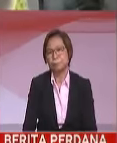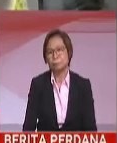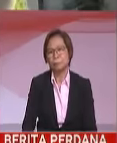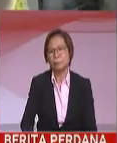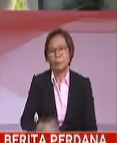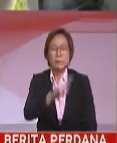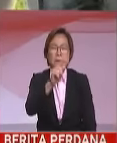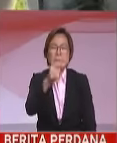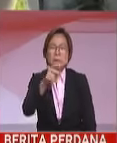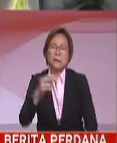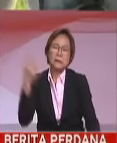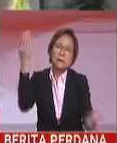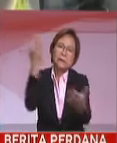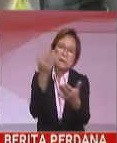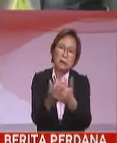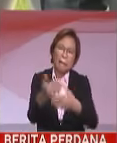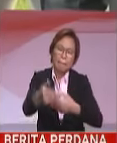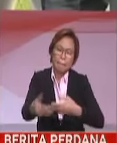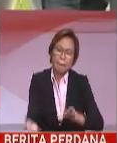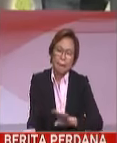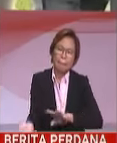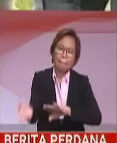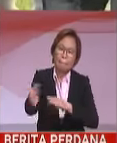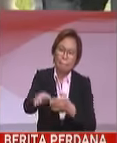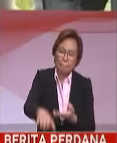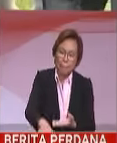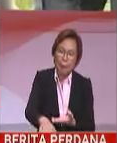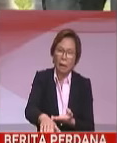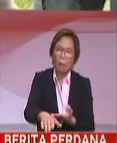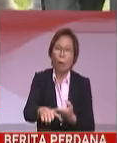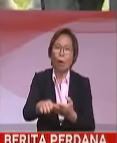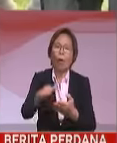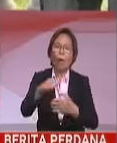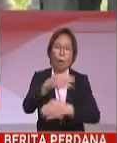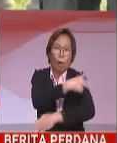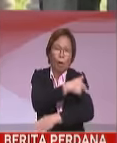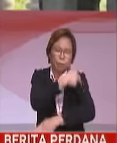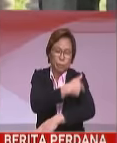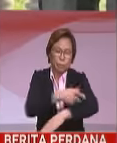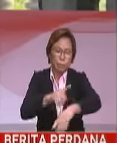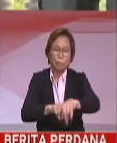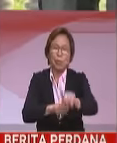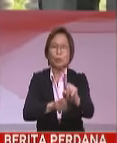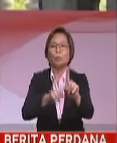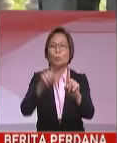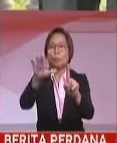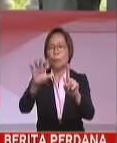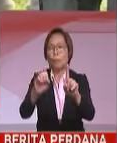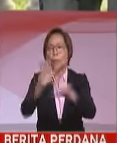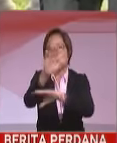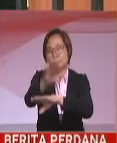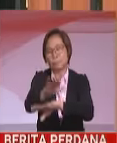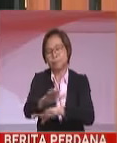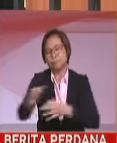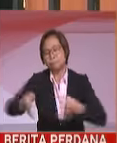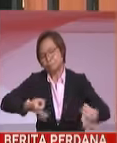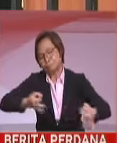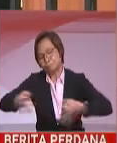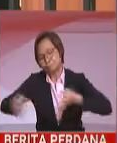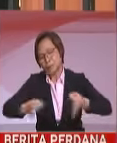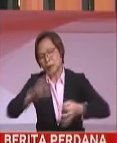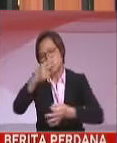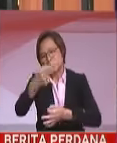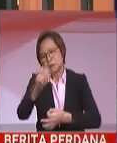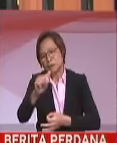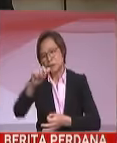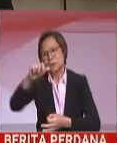Cheng Ho tiba di perkarangan bilik mayat hospital Sungai Bakap sekitar pukul 1.50 petang. Jelasnya Syafiq